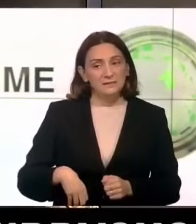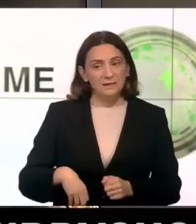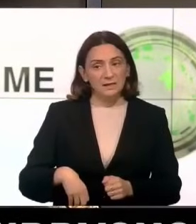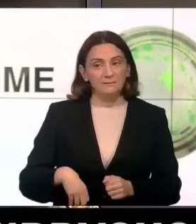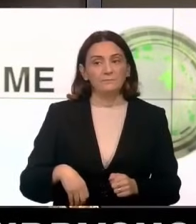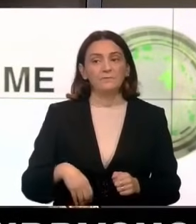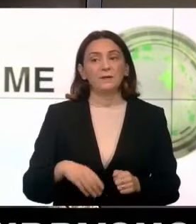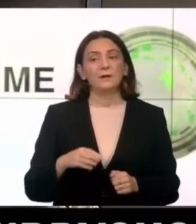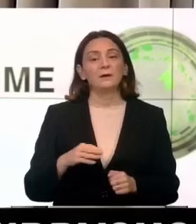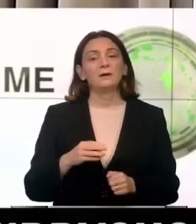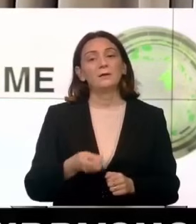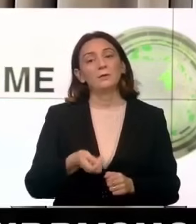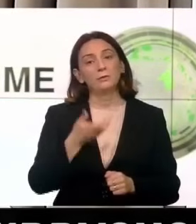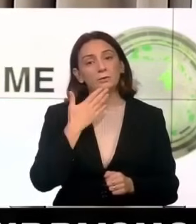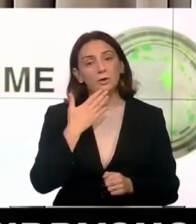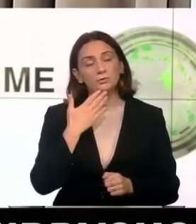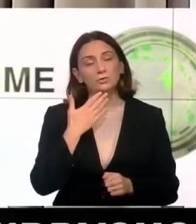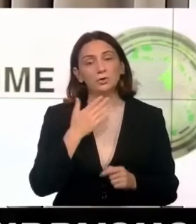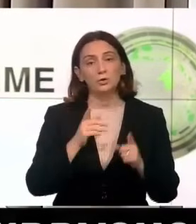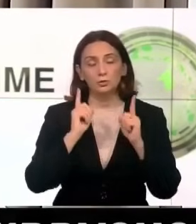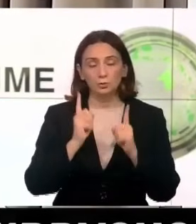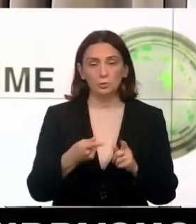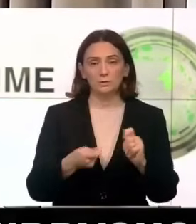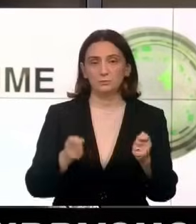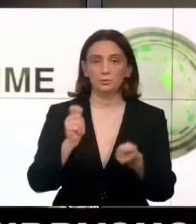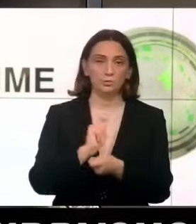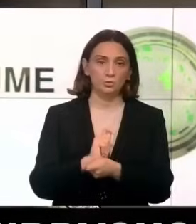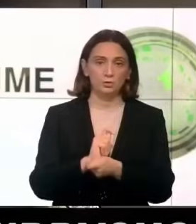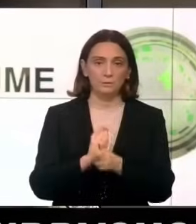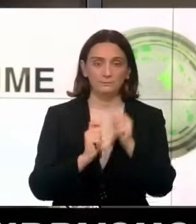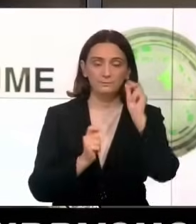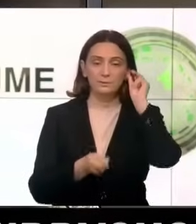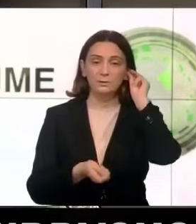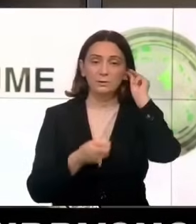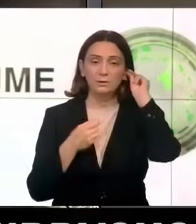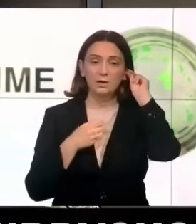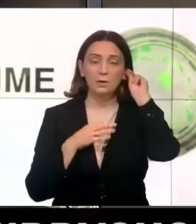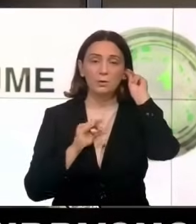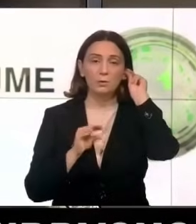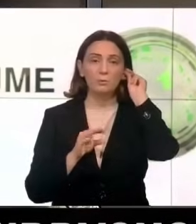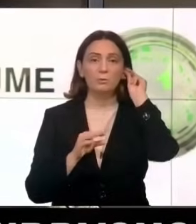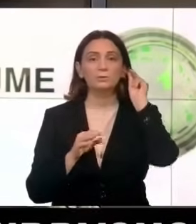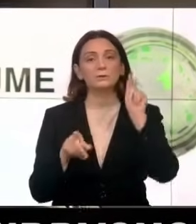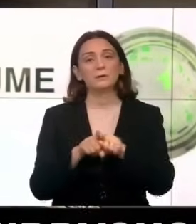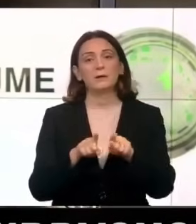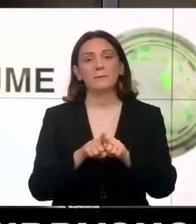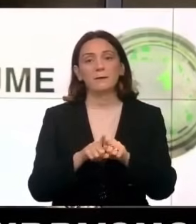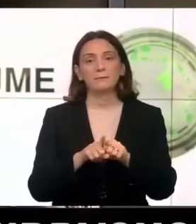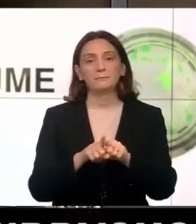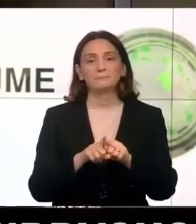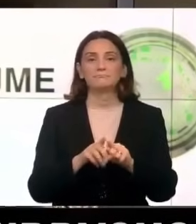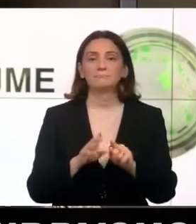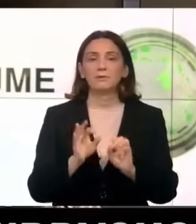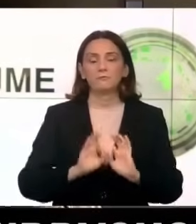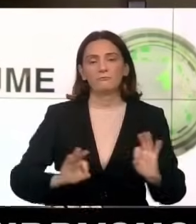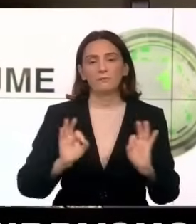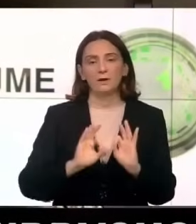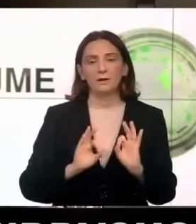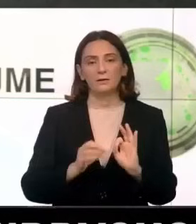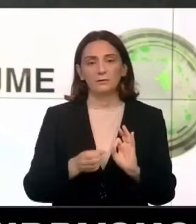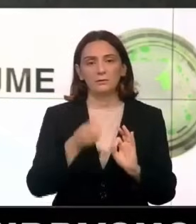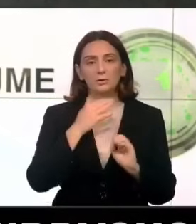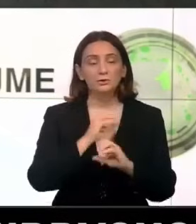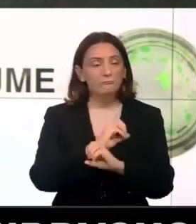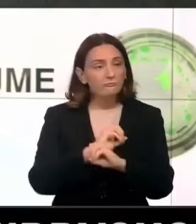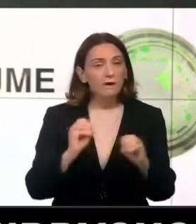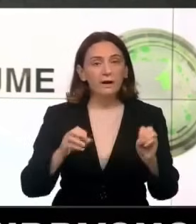objekt në pallat të mbajë një libër në cilin kanë standardet që ka ascensor, s'ka ascensor, ka depo ujë, s'ka depo ujë, kur është bërë parimi i